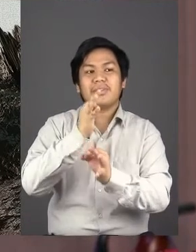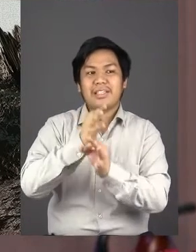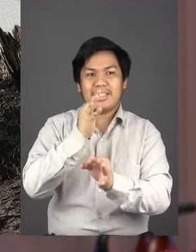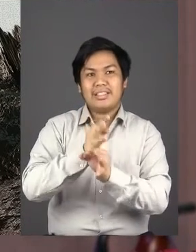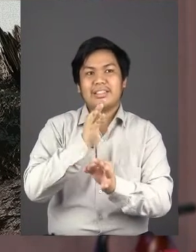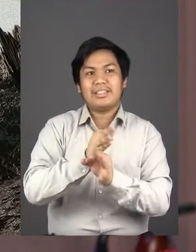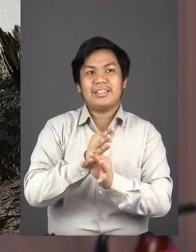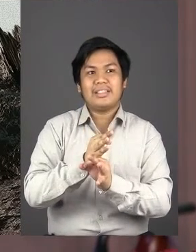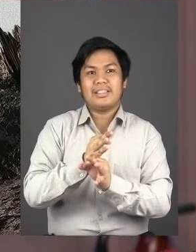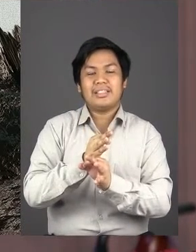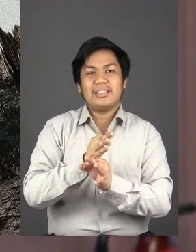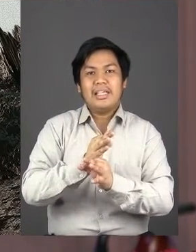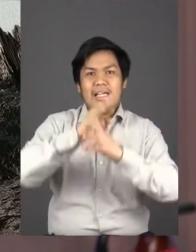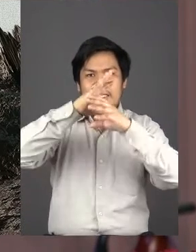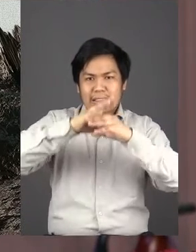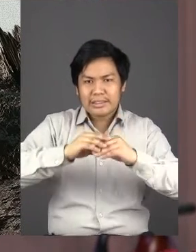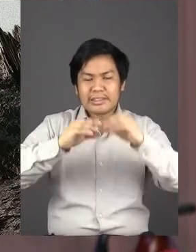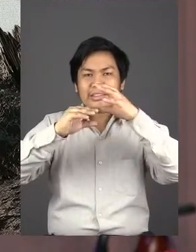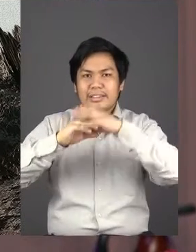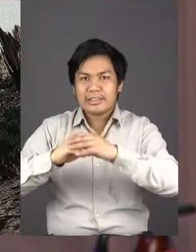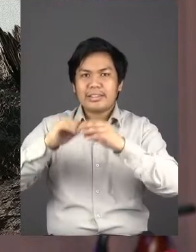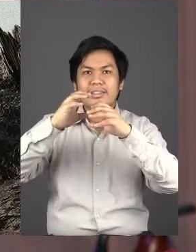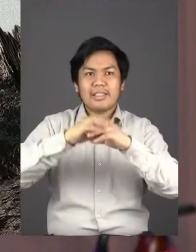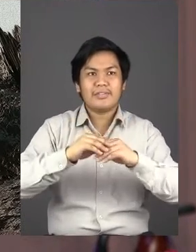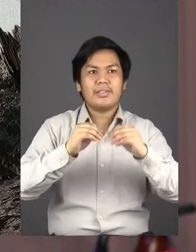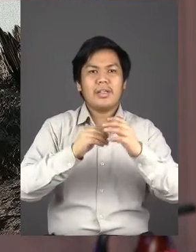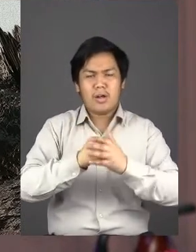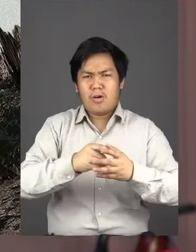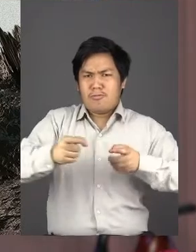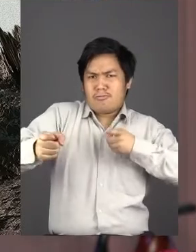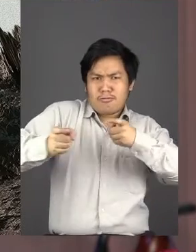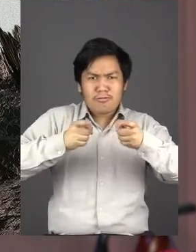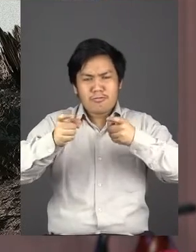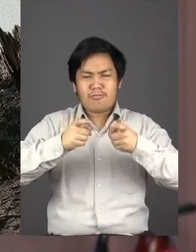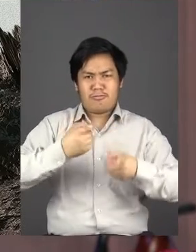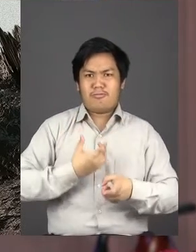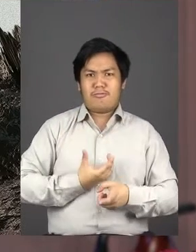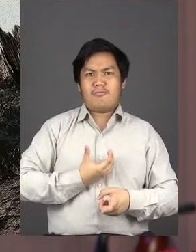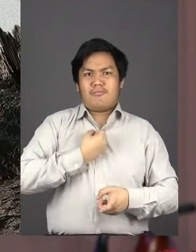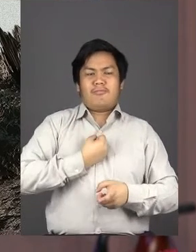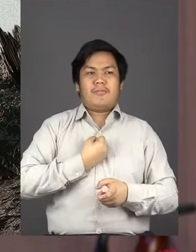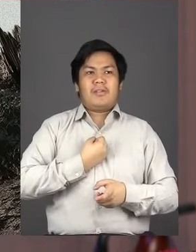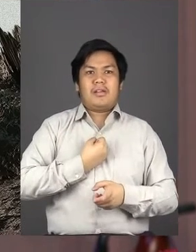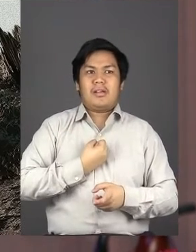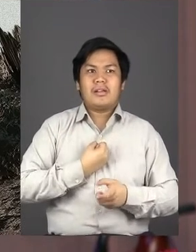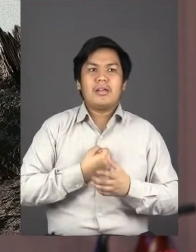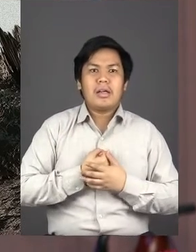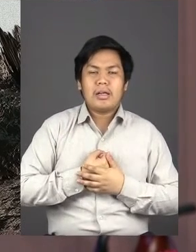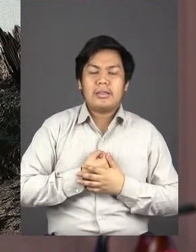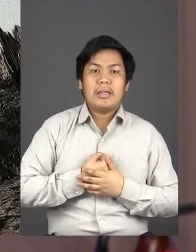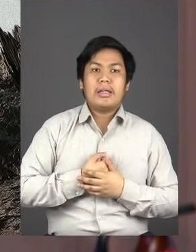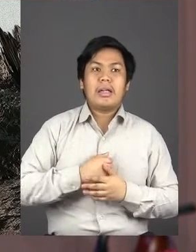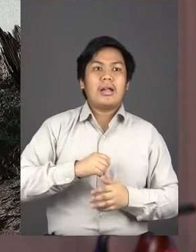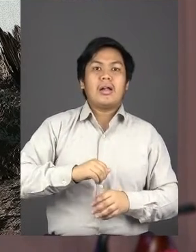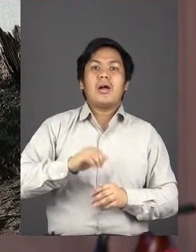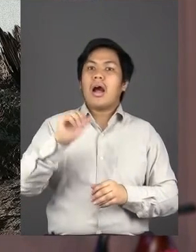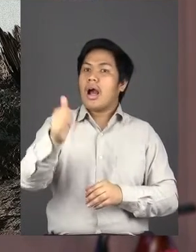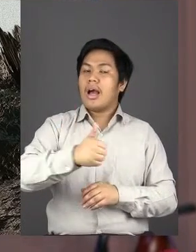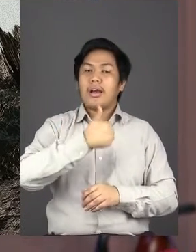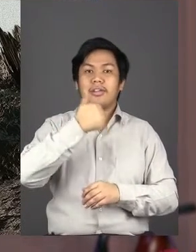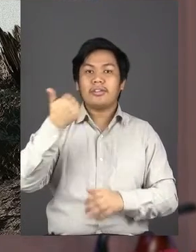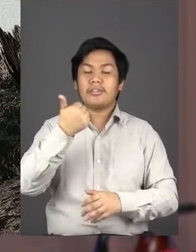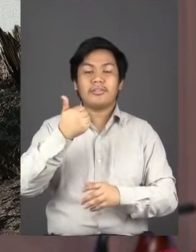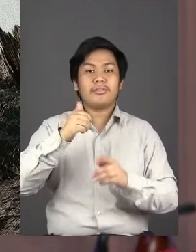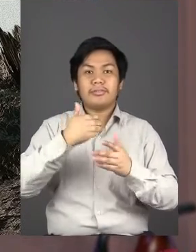Faithfulness, gentleness, self-control. Against such things there is no